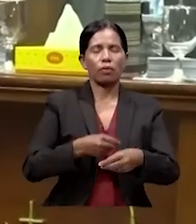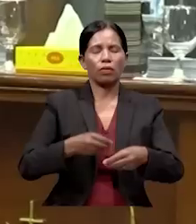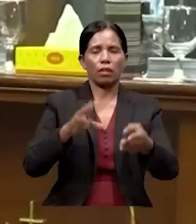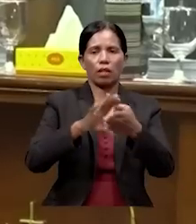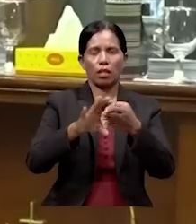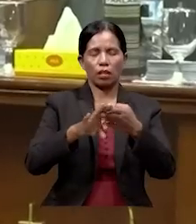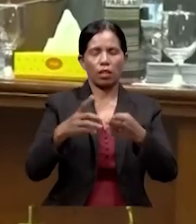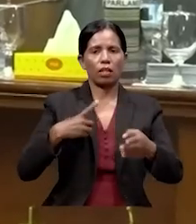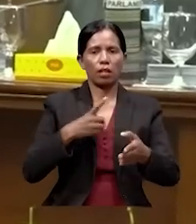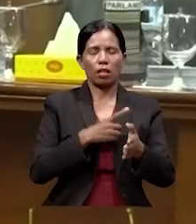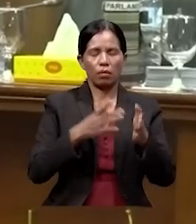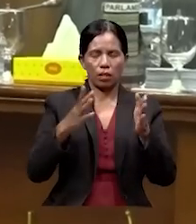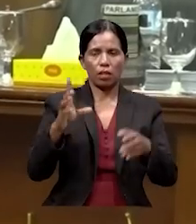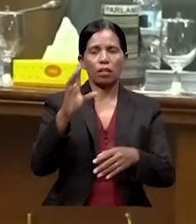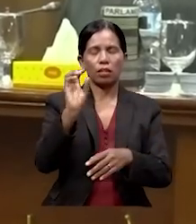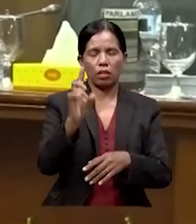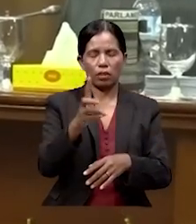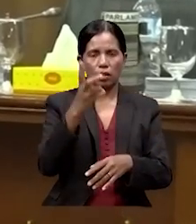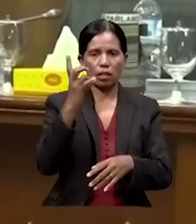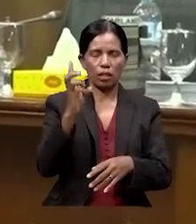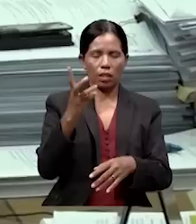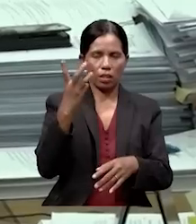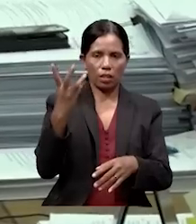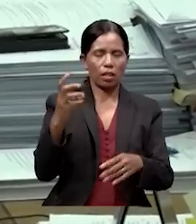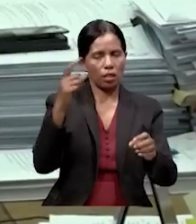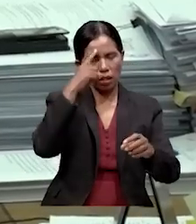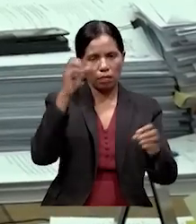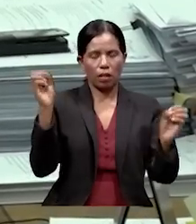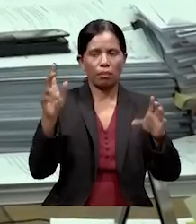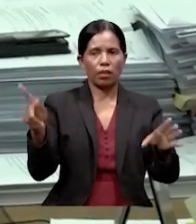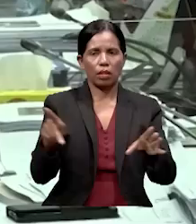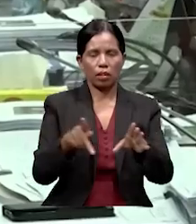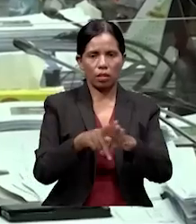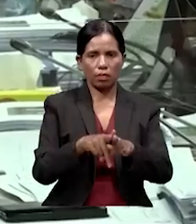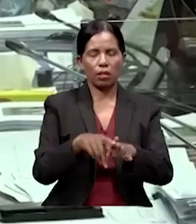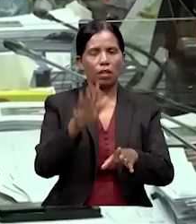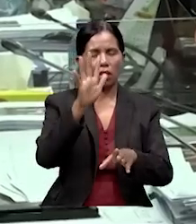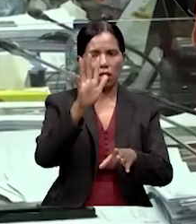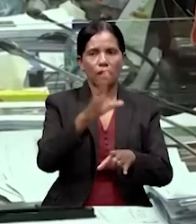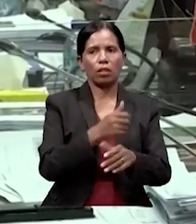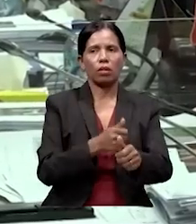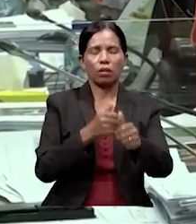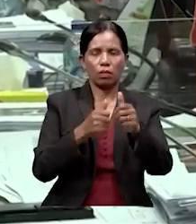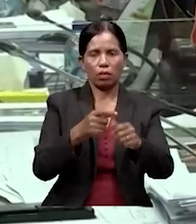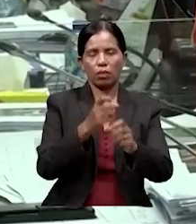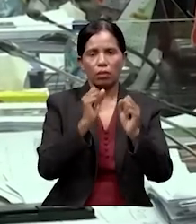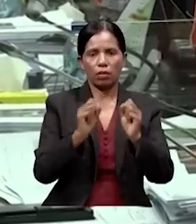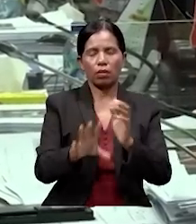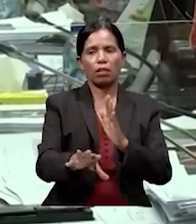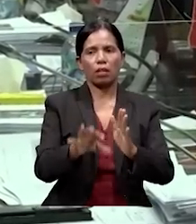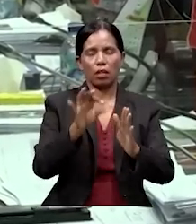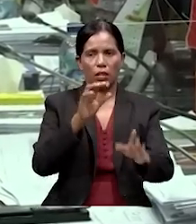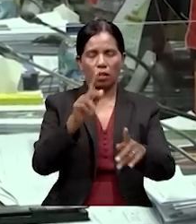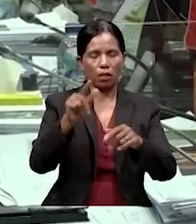Sanulu Resineng husi bancada CNRT tambala participa sesão plenária da Lalima tuir-tuir malu. Hodihili figura